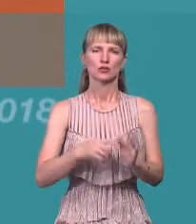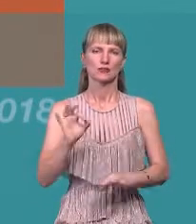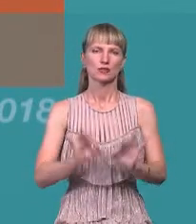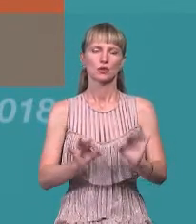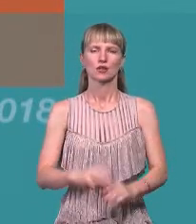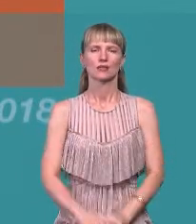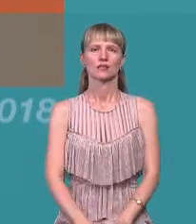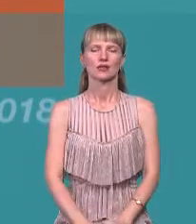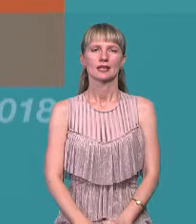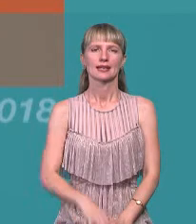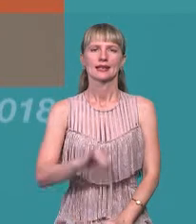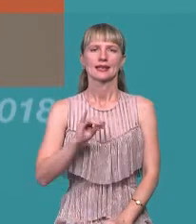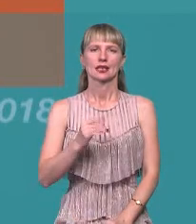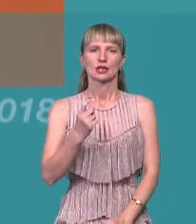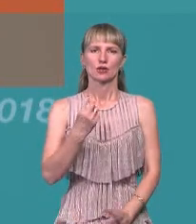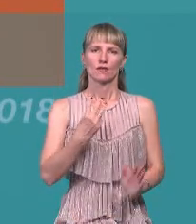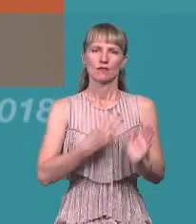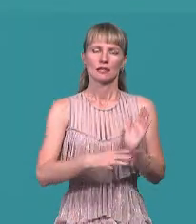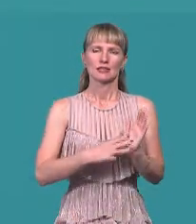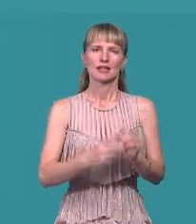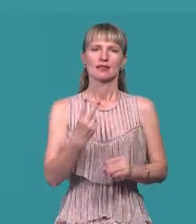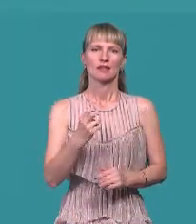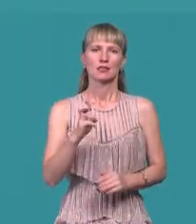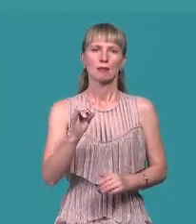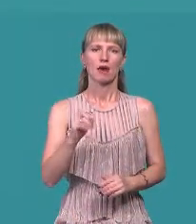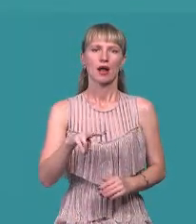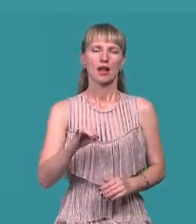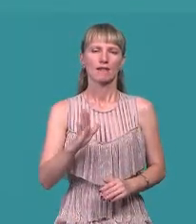16,46%. Ну і нарешті 180-200 балів – це